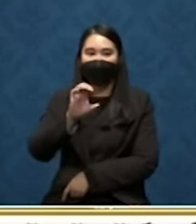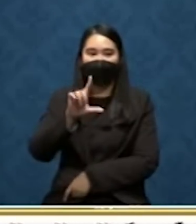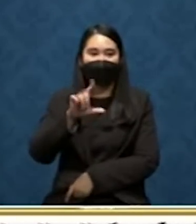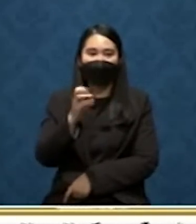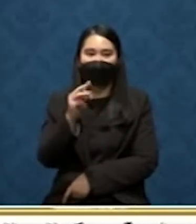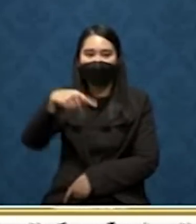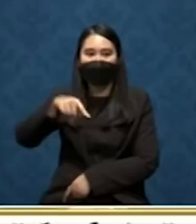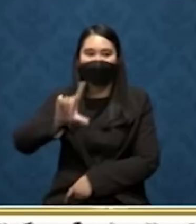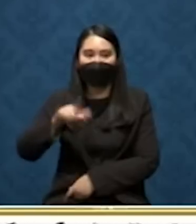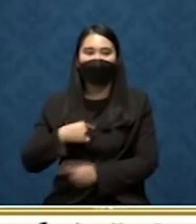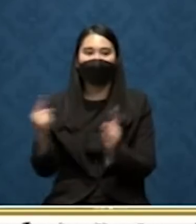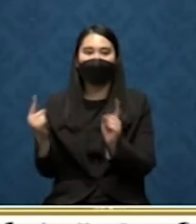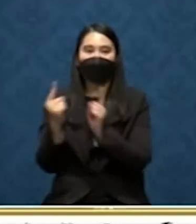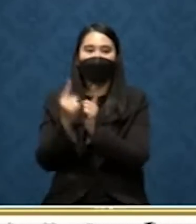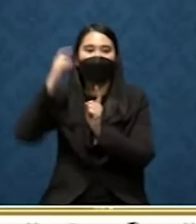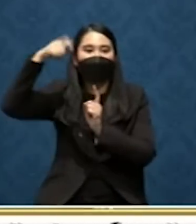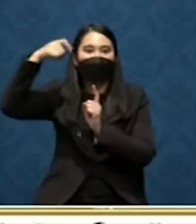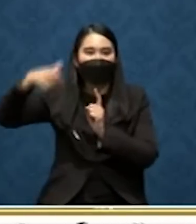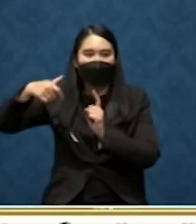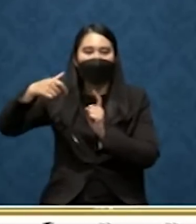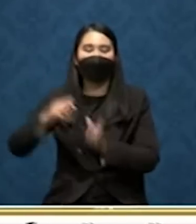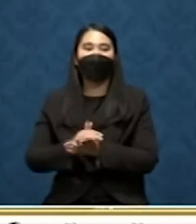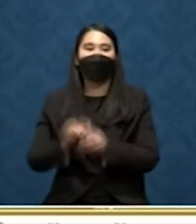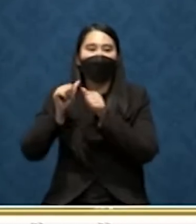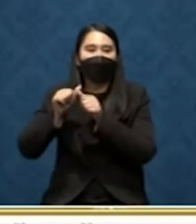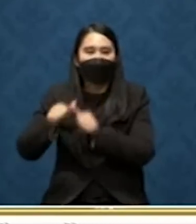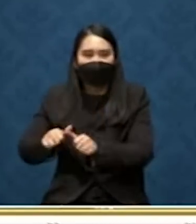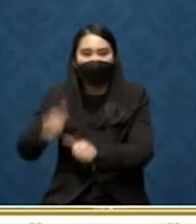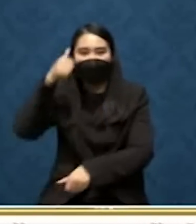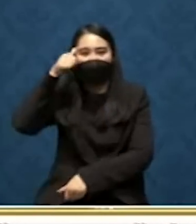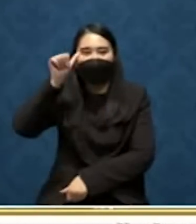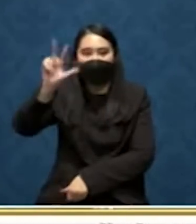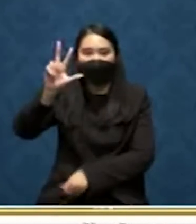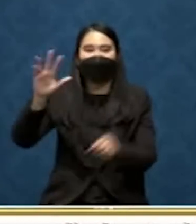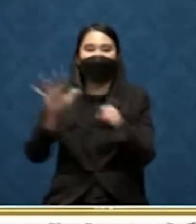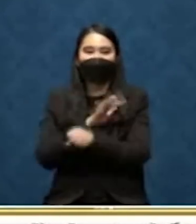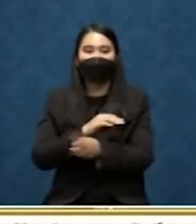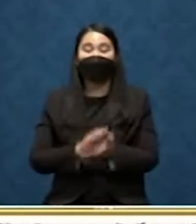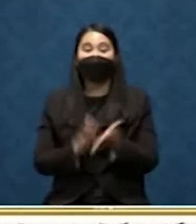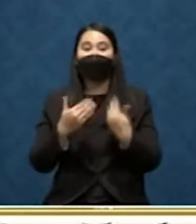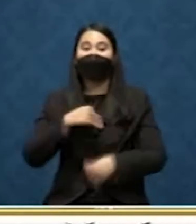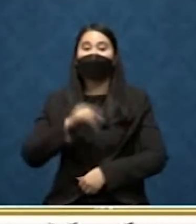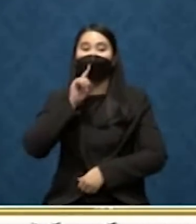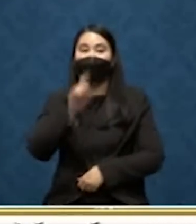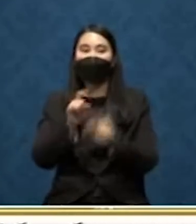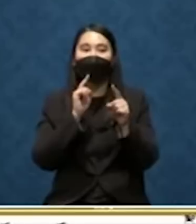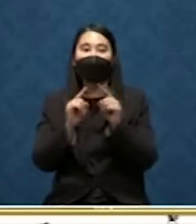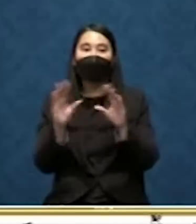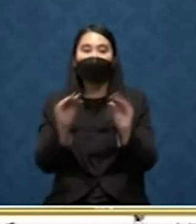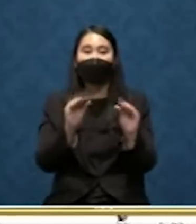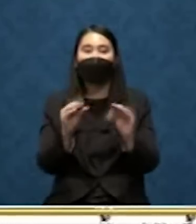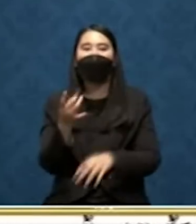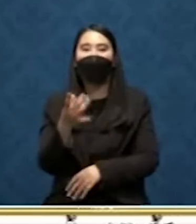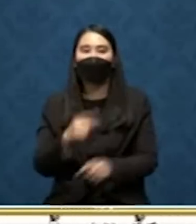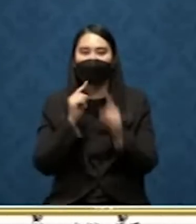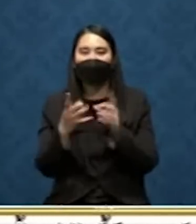ผู้นำพระเด็จการที่เมียนมาไปอยู่กันถึง 3 วันเต็ ๆแล้ถามวบทสนธนานี้มจะเป็ยไครบเข